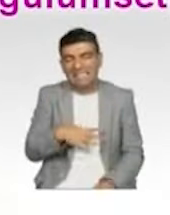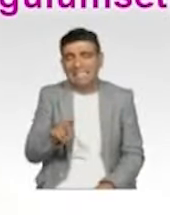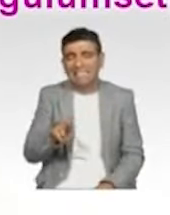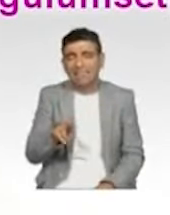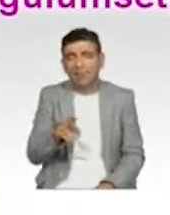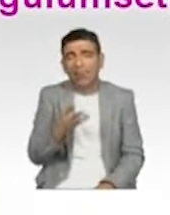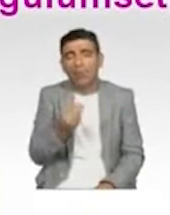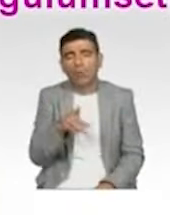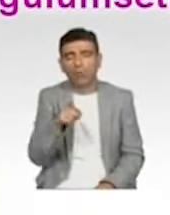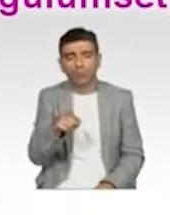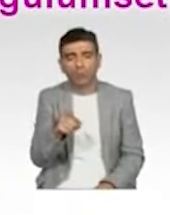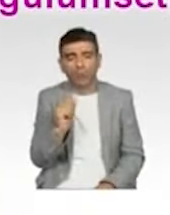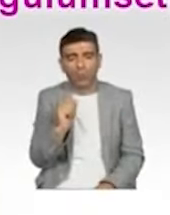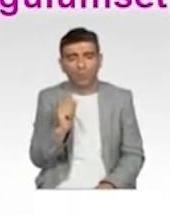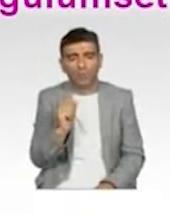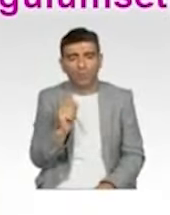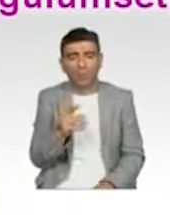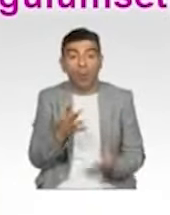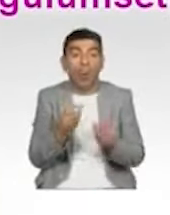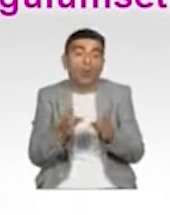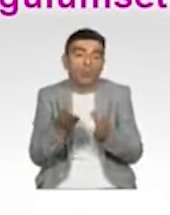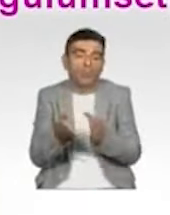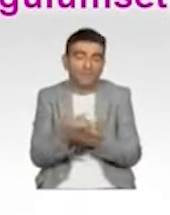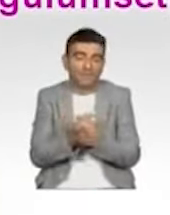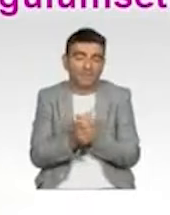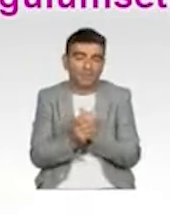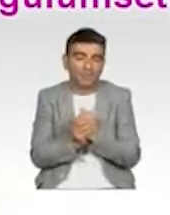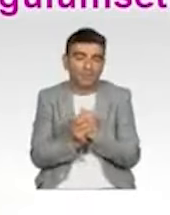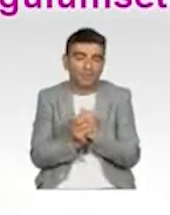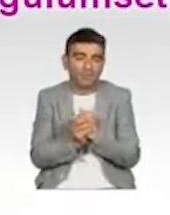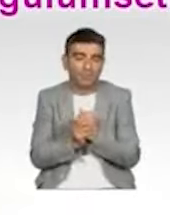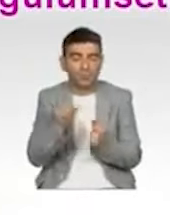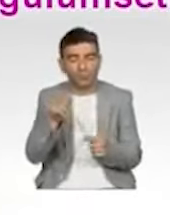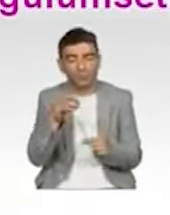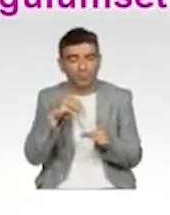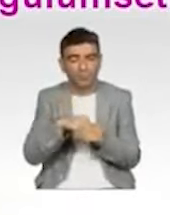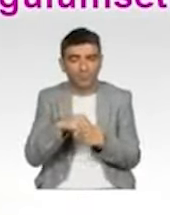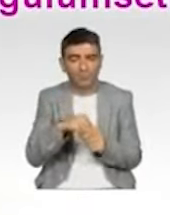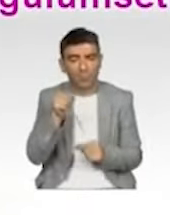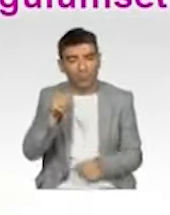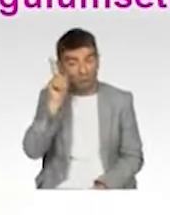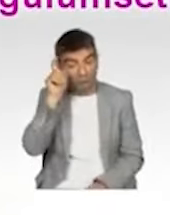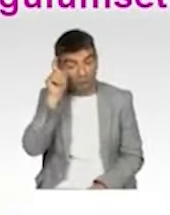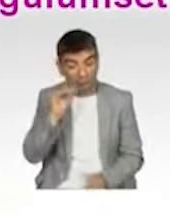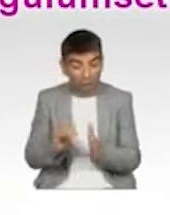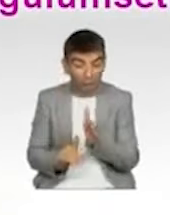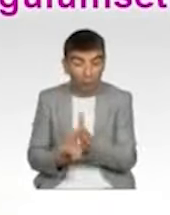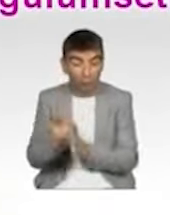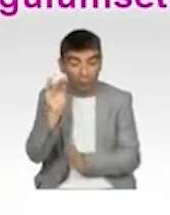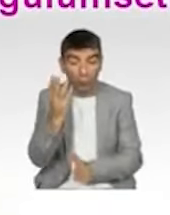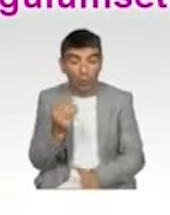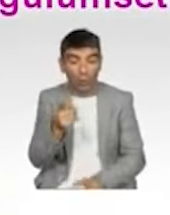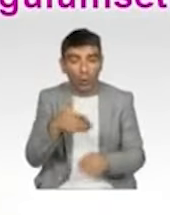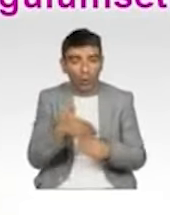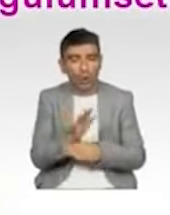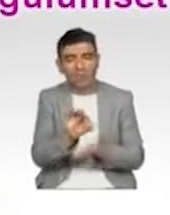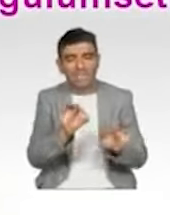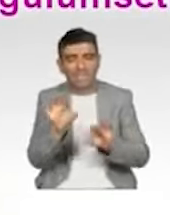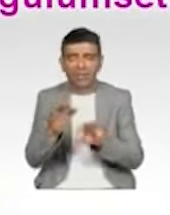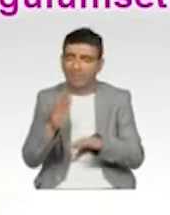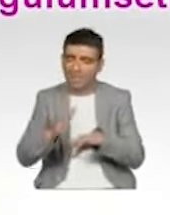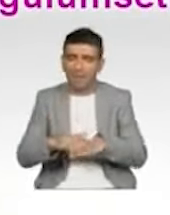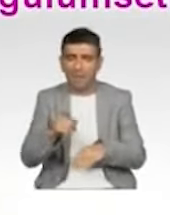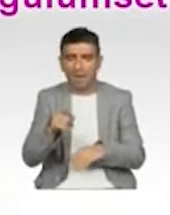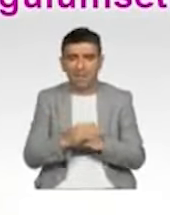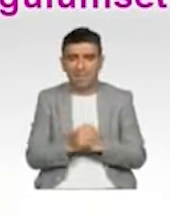olmuyor. Aynen öyle. Olmayacak. Olmadı da. Yani onun için onun bilincinde yetiştirirsek bence peki, doğru seçimi yaparlar diye